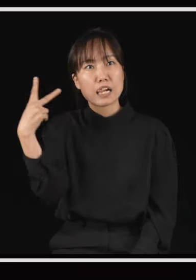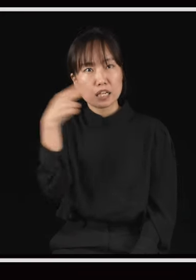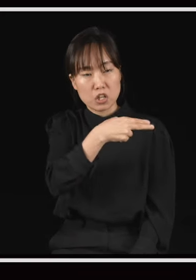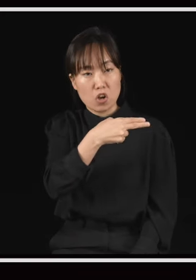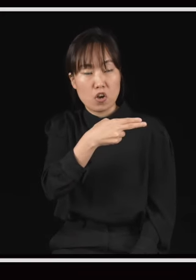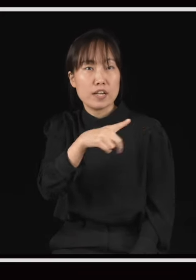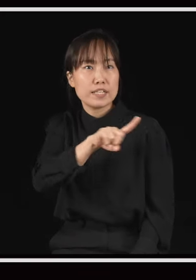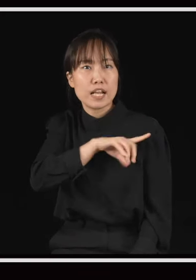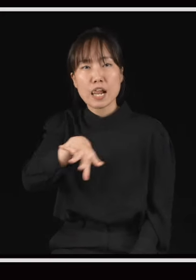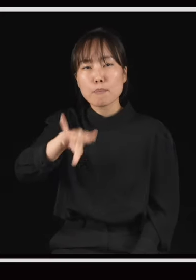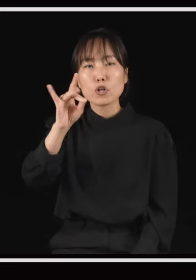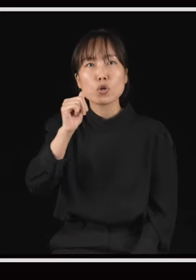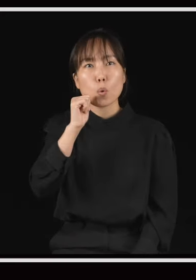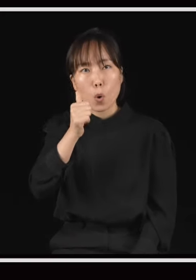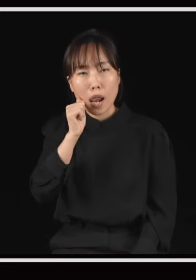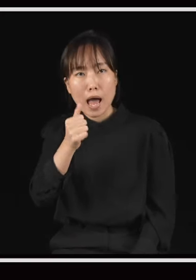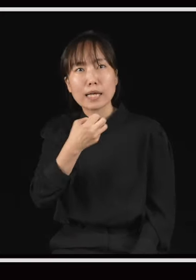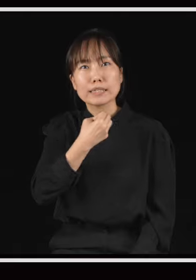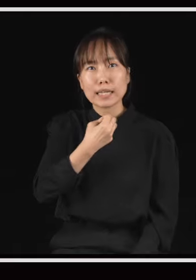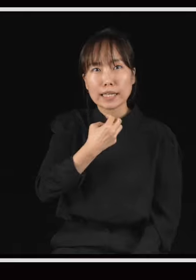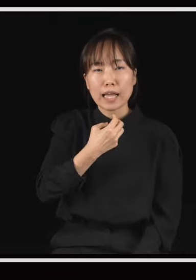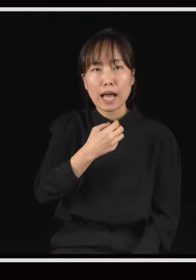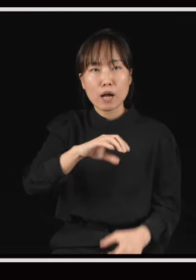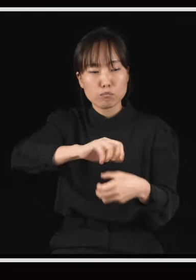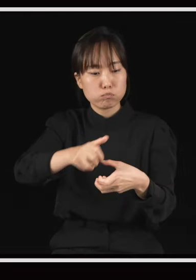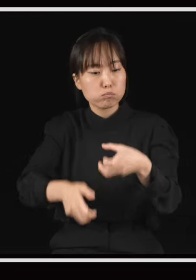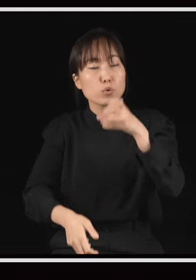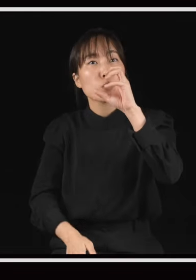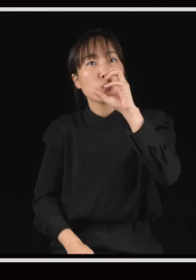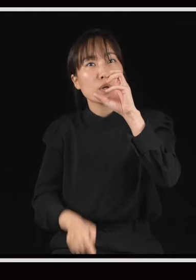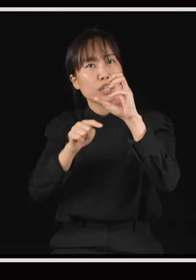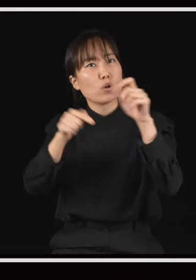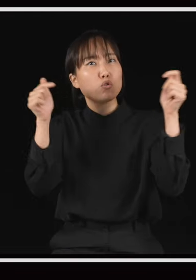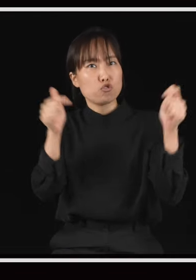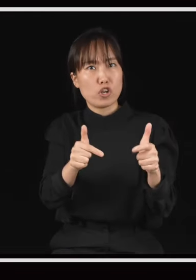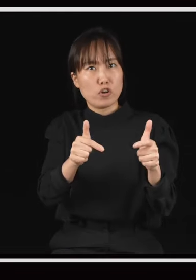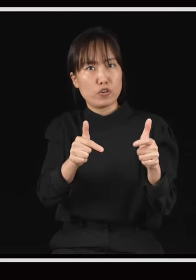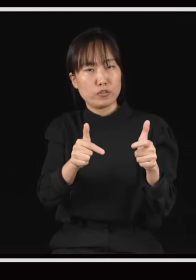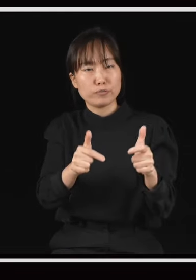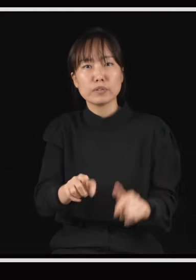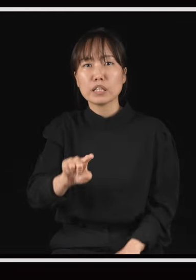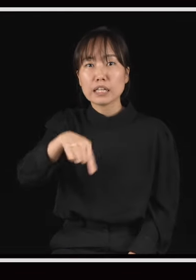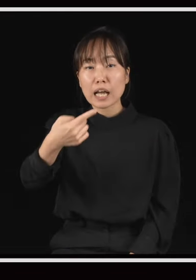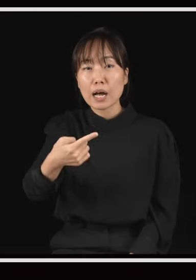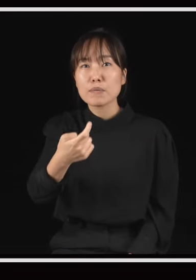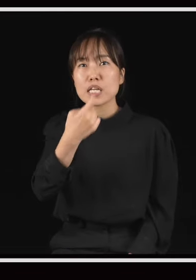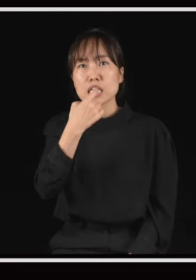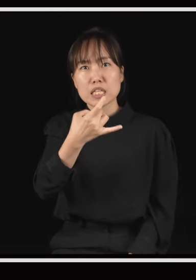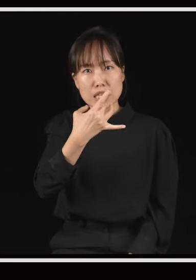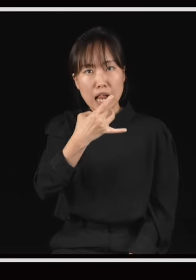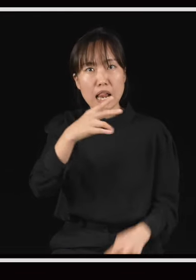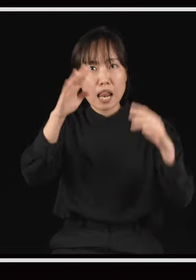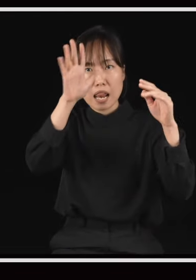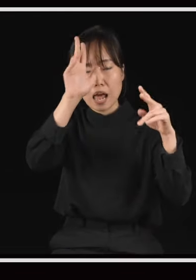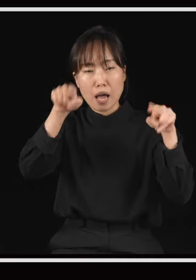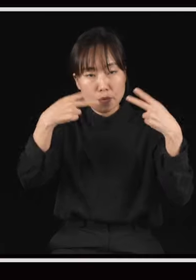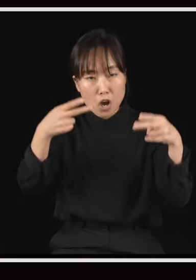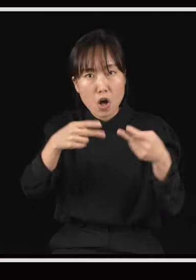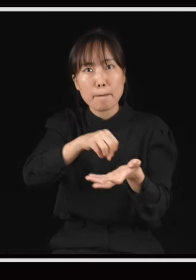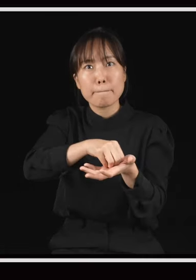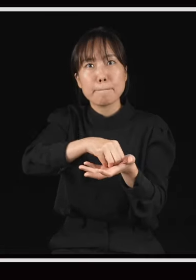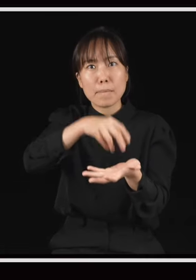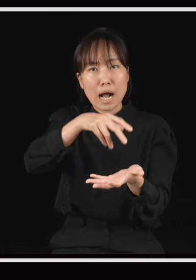우선 마시는 당, 콜라, 사이다, 주스 없으세요. 그다음에 정제곡물, 흰쌀밥